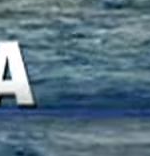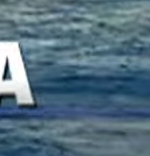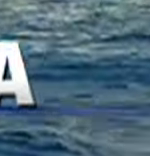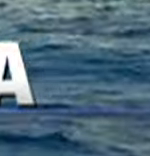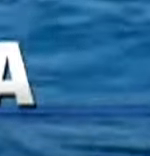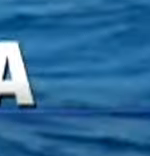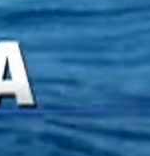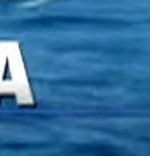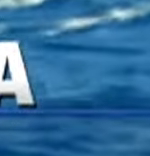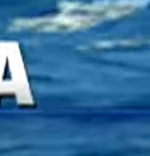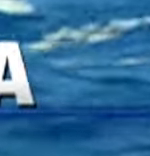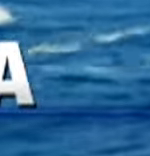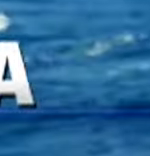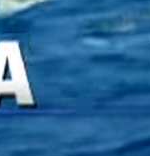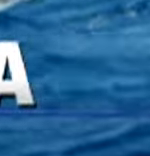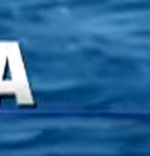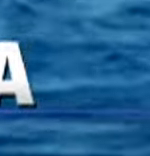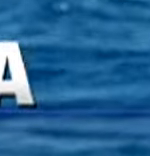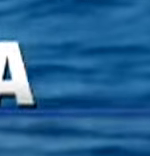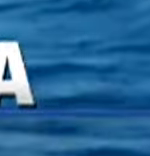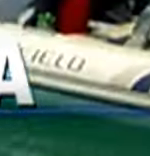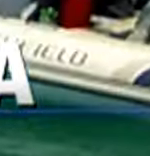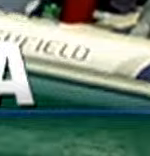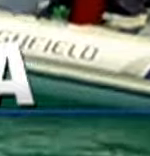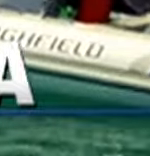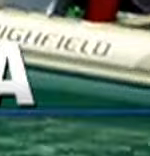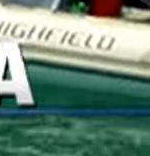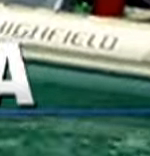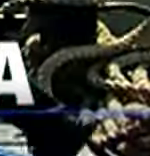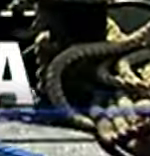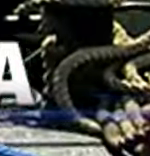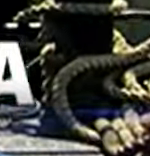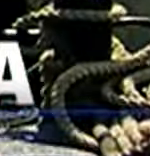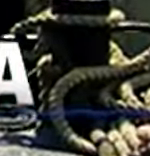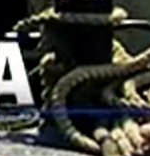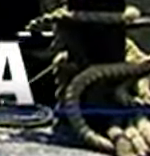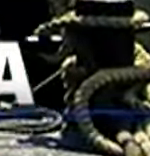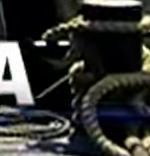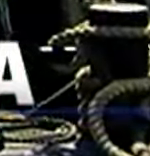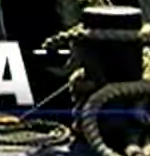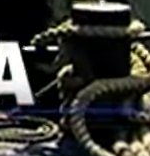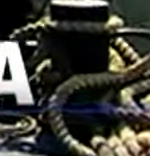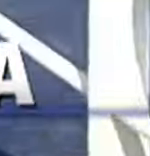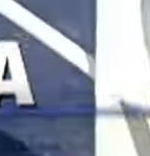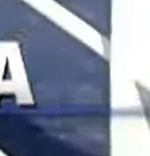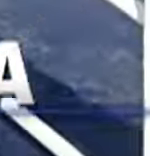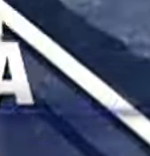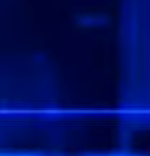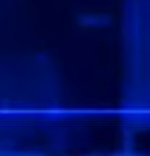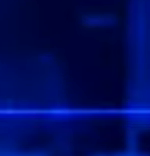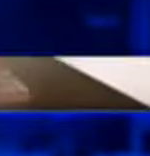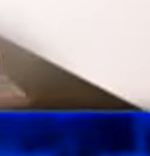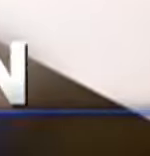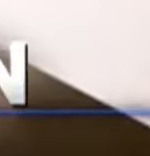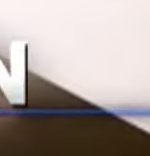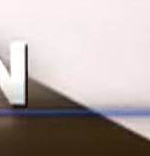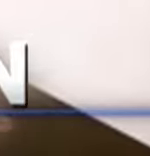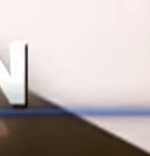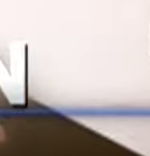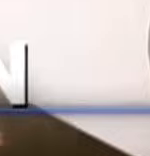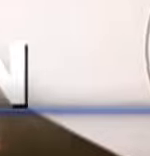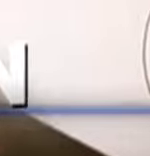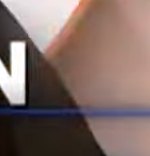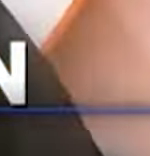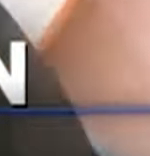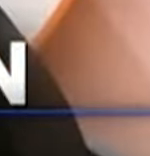na sinungaling ang China tungkol sa pagpigil daw nila sa misyon ng Pilipinas malapit sa Pag-asa Island. At isa